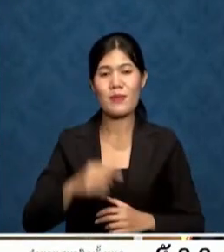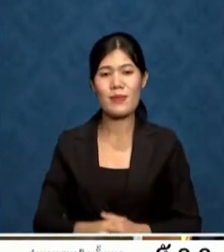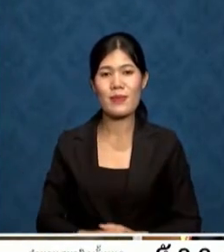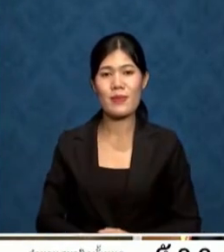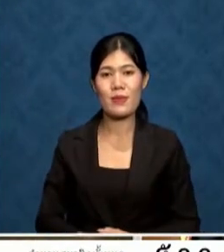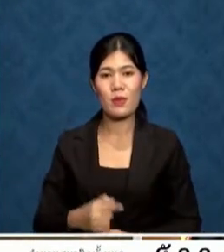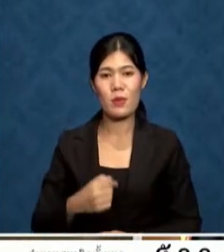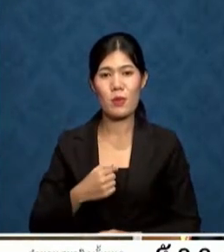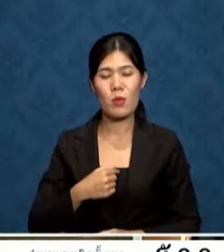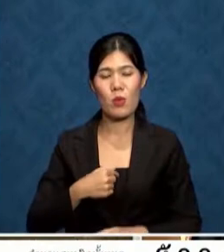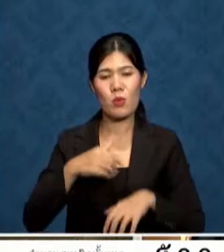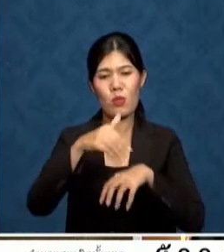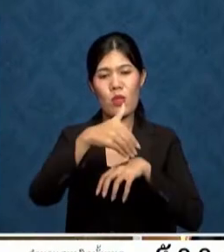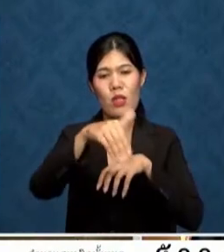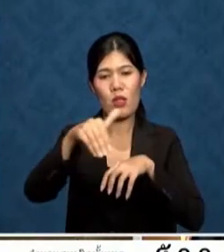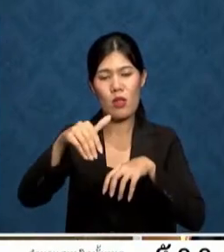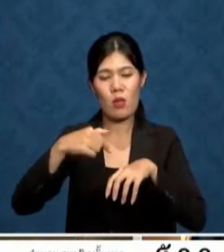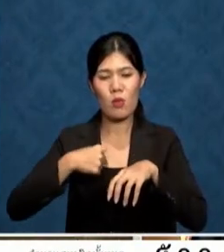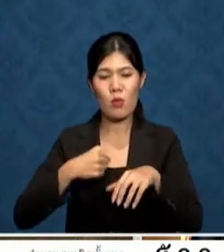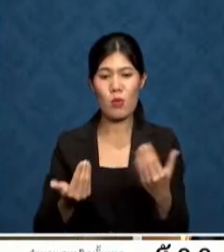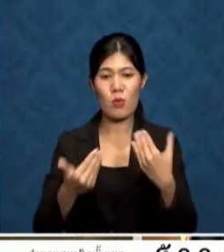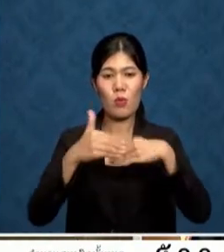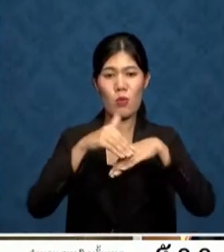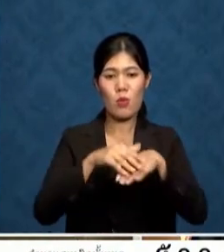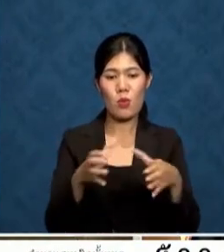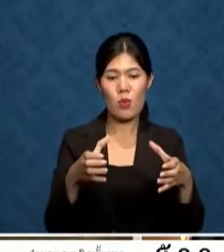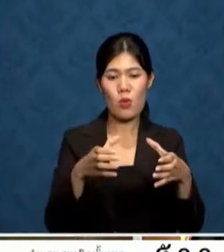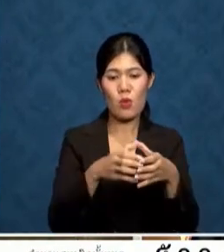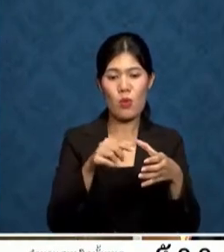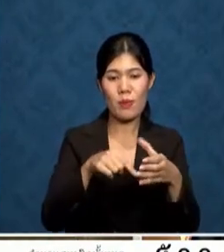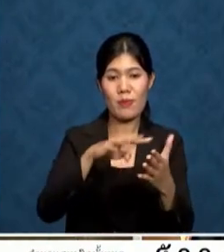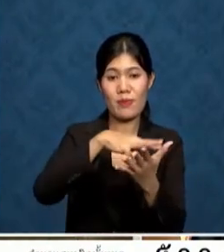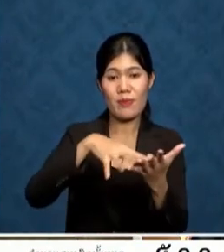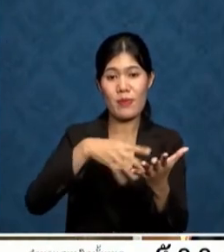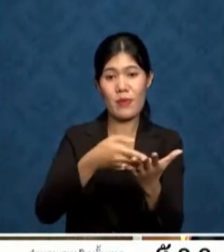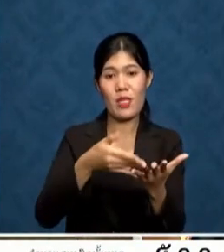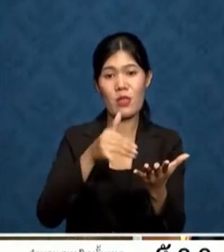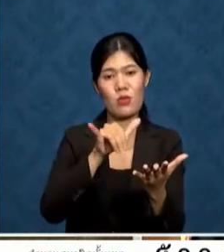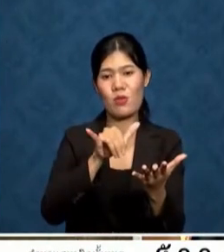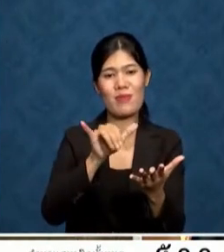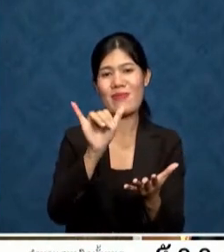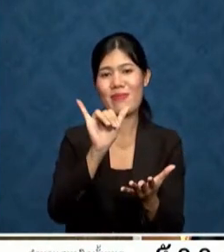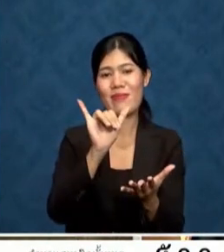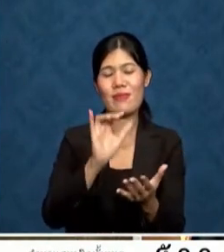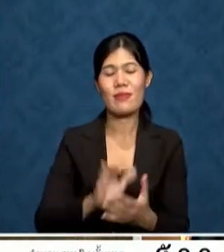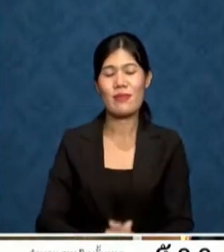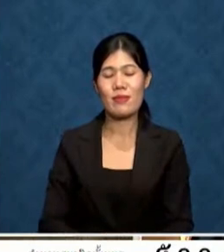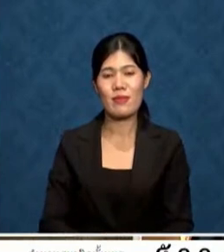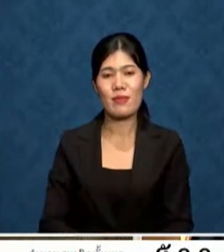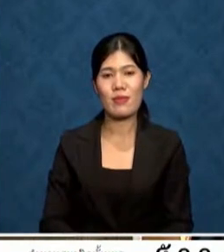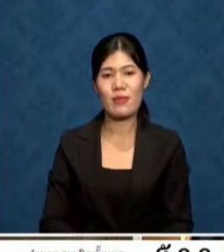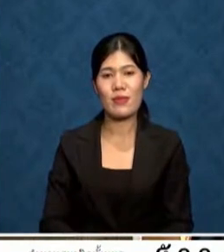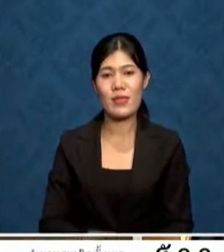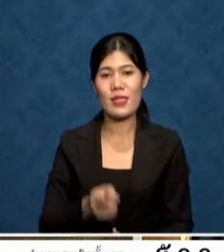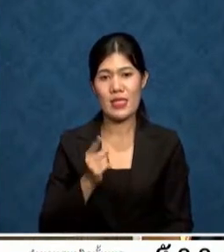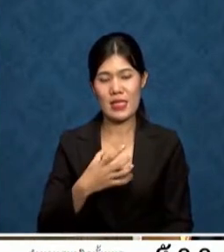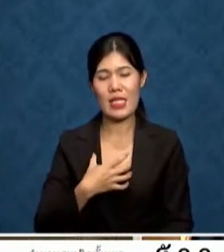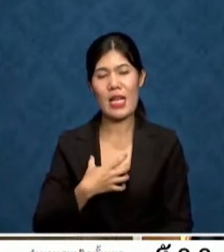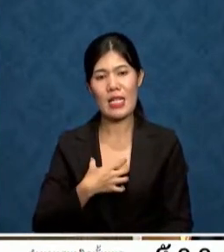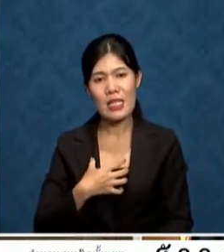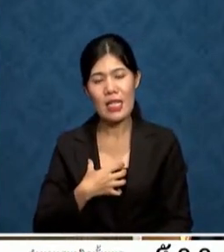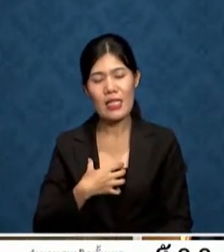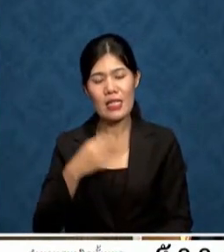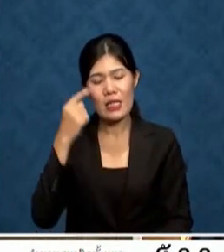ผมเป็นคนวงนอกผมไม่ได้อยู่ในคณะกรรมการยุทธศาสตร์ใดๆเลยในความเป็นจริงอาจจะมีเรื่องดีๆอยู่ในนั้นก็